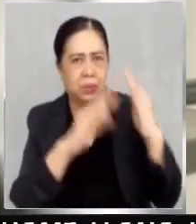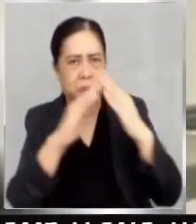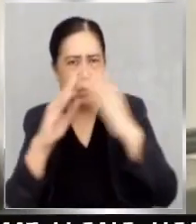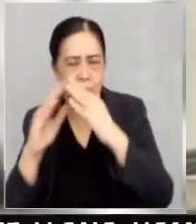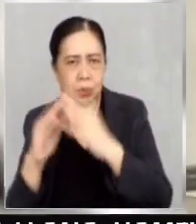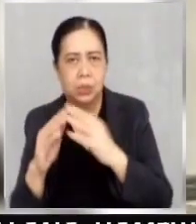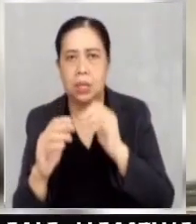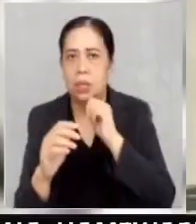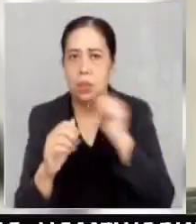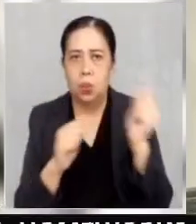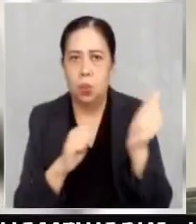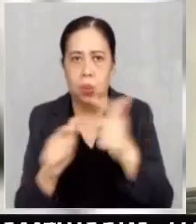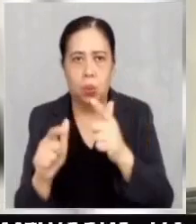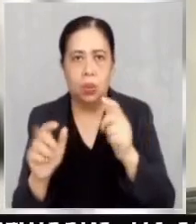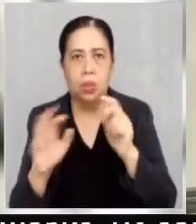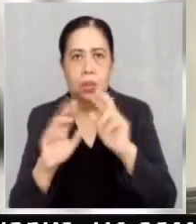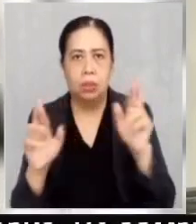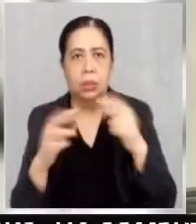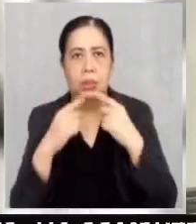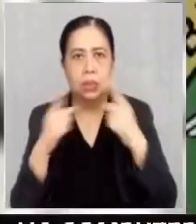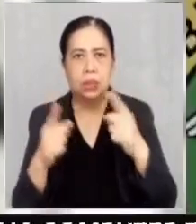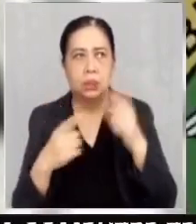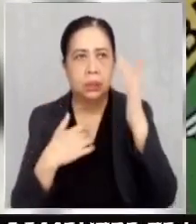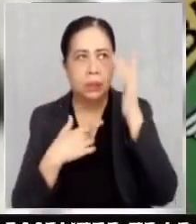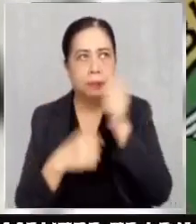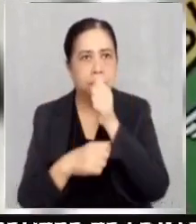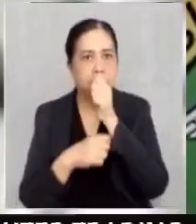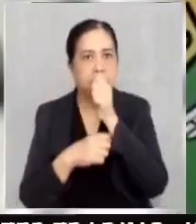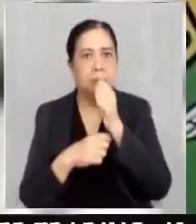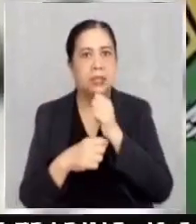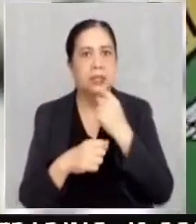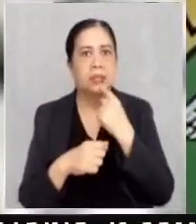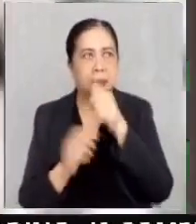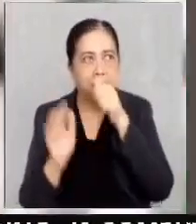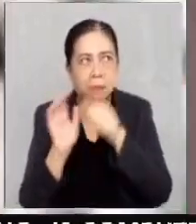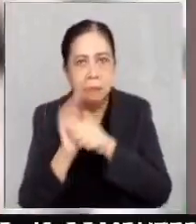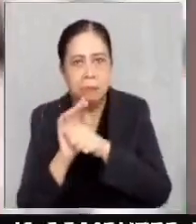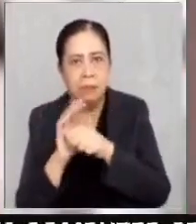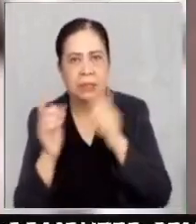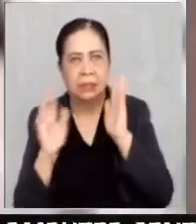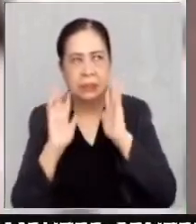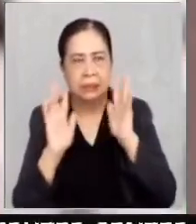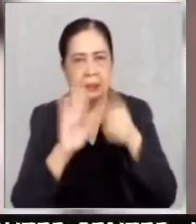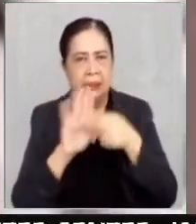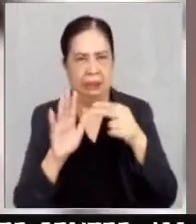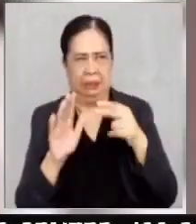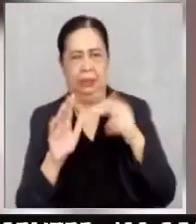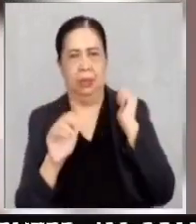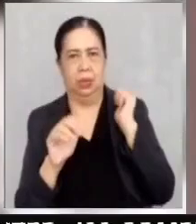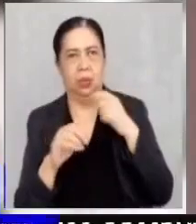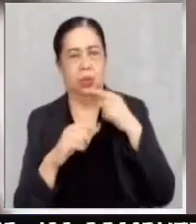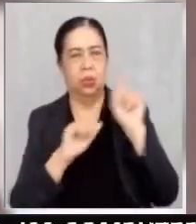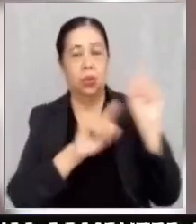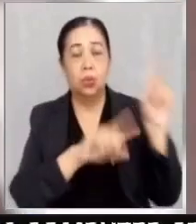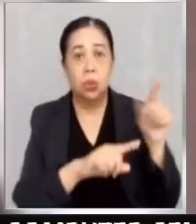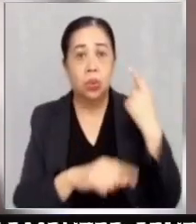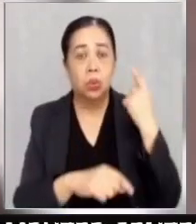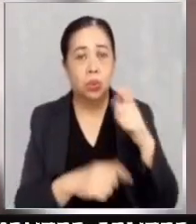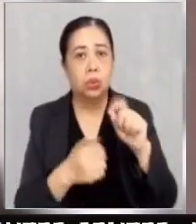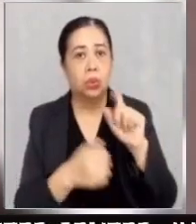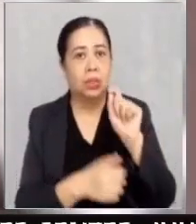lahat handang magdeklara ng karamdaman. People hiding it because of the stigma. Tapos ayaw nila pumunta sa TB dots